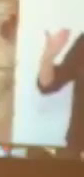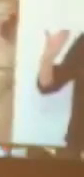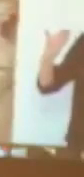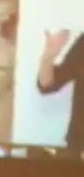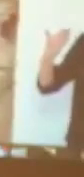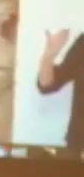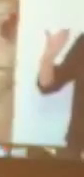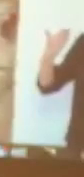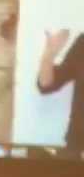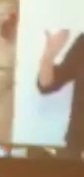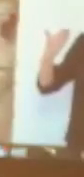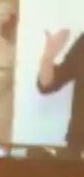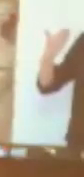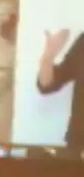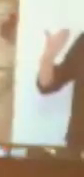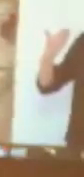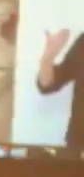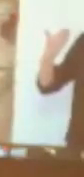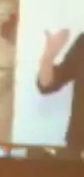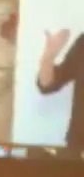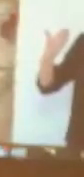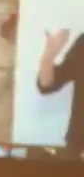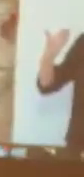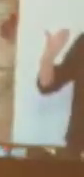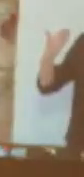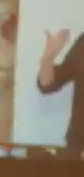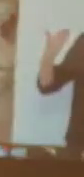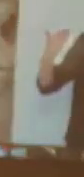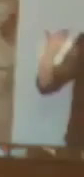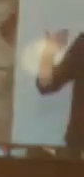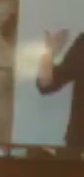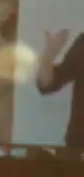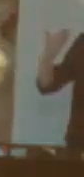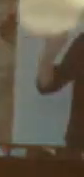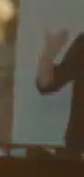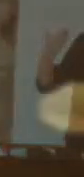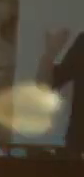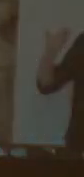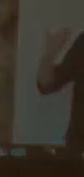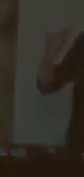Also es geht darum, jetzt in die Aktion zu gehen. Ich glaube, das reicht.